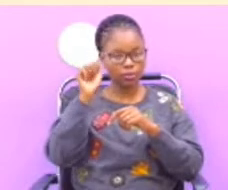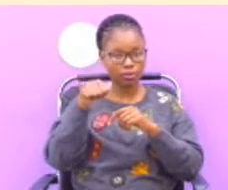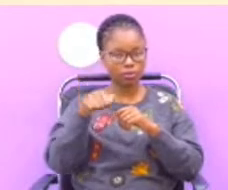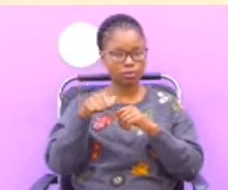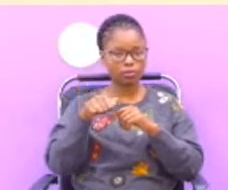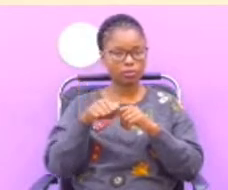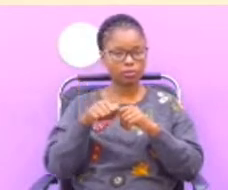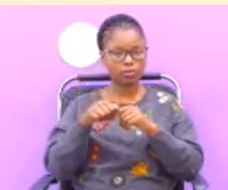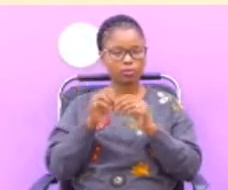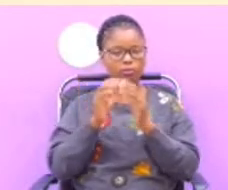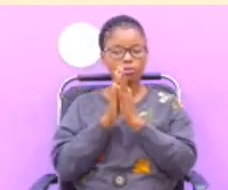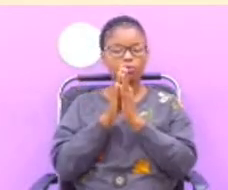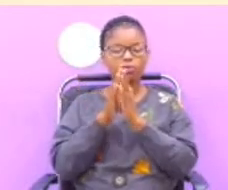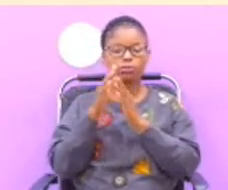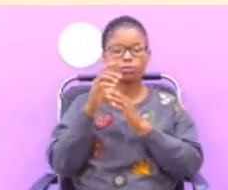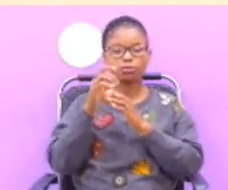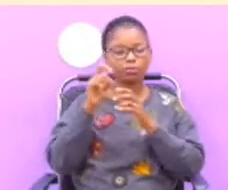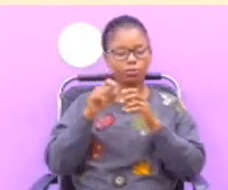ngai witu ni mwihokeku